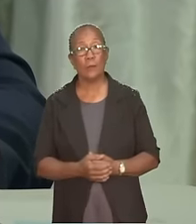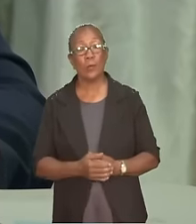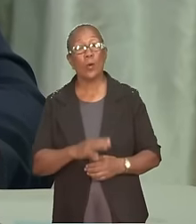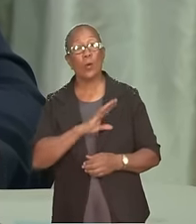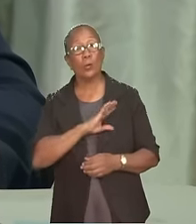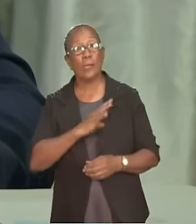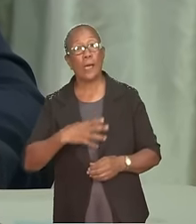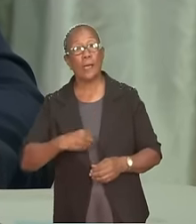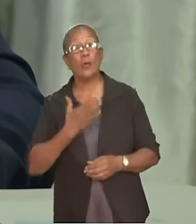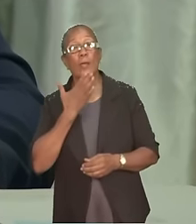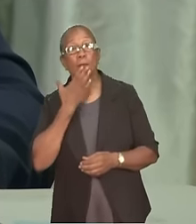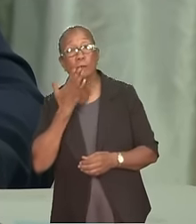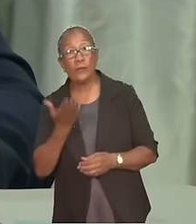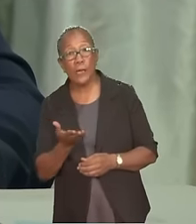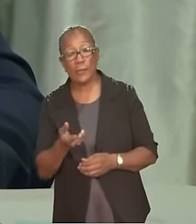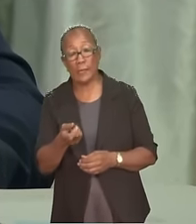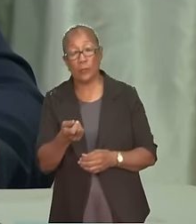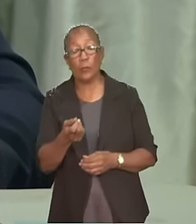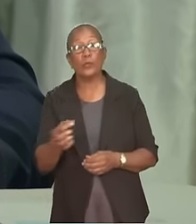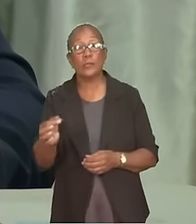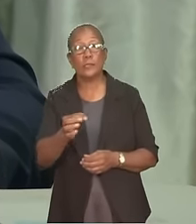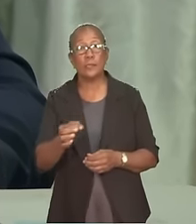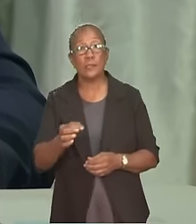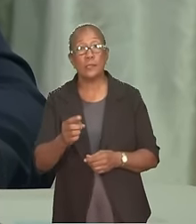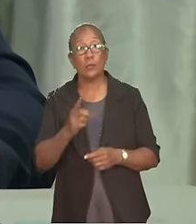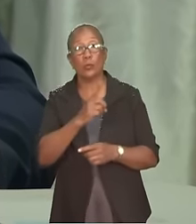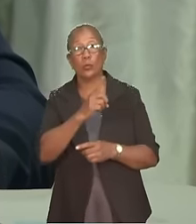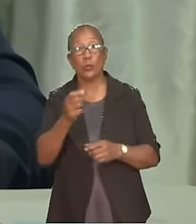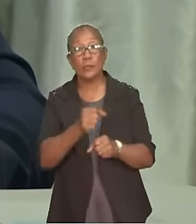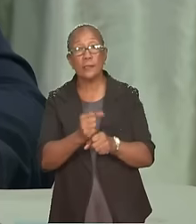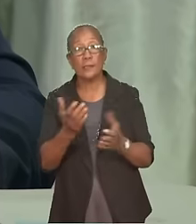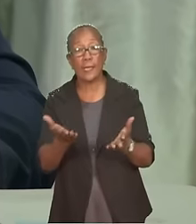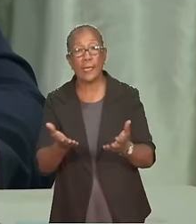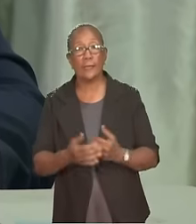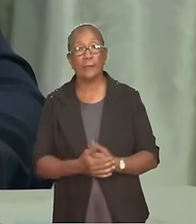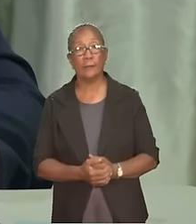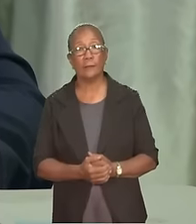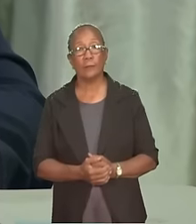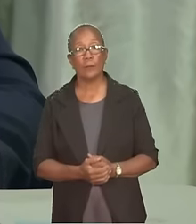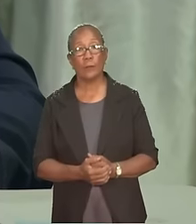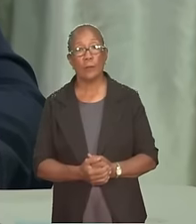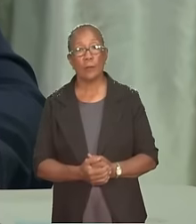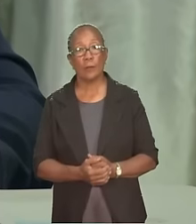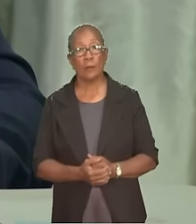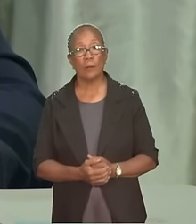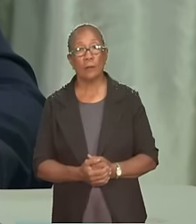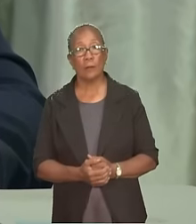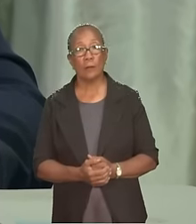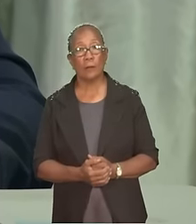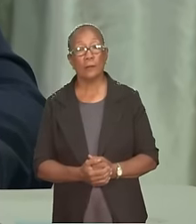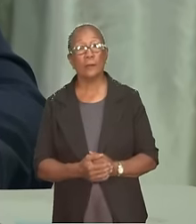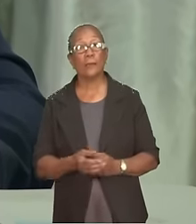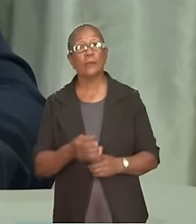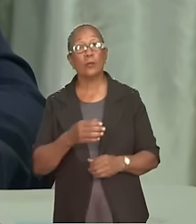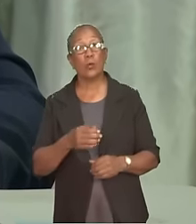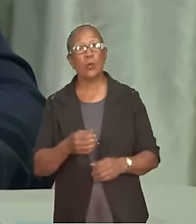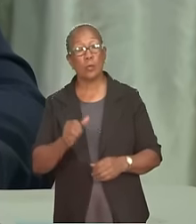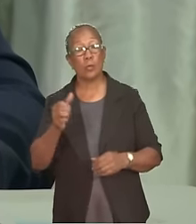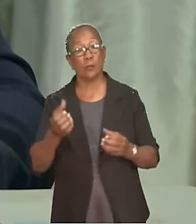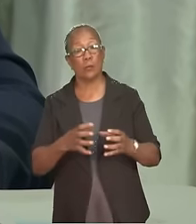hebben we gevraagd dat we de financiële positie goed in kaart moeten hebben. Ook daar bleek namelijk dat men een grote schuld had van meer